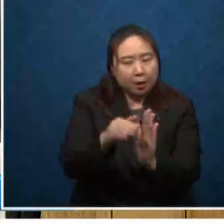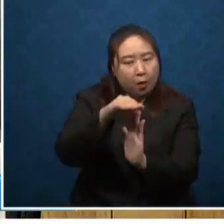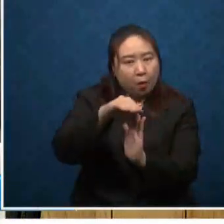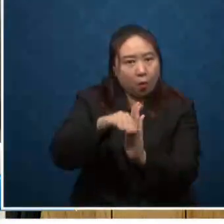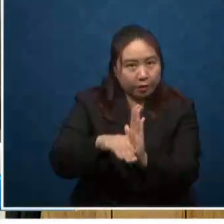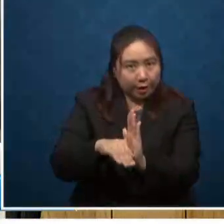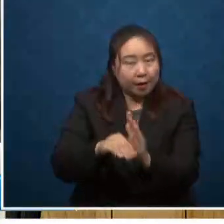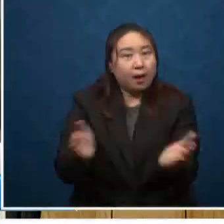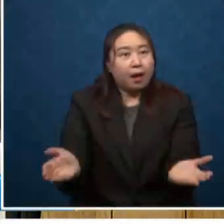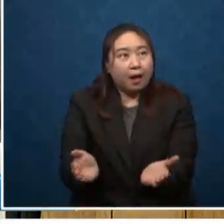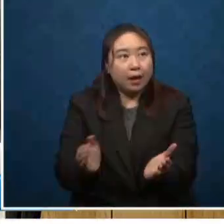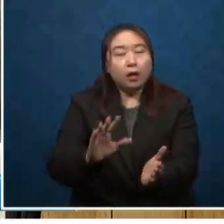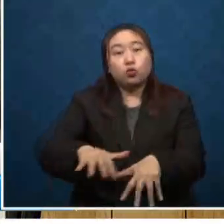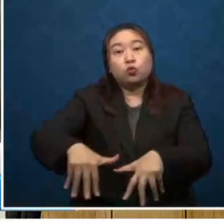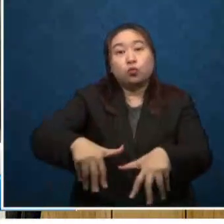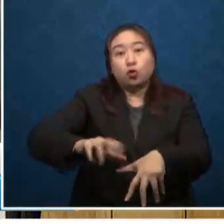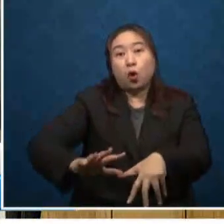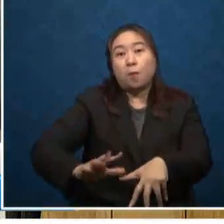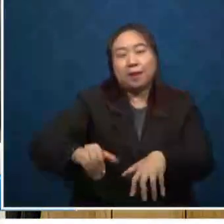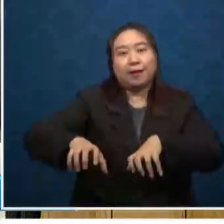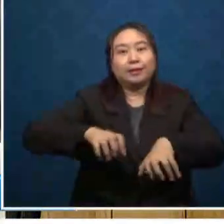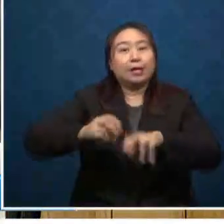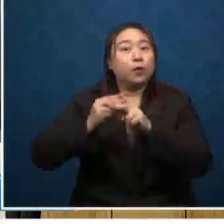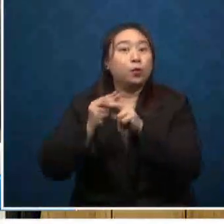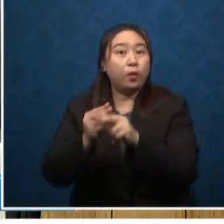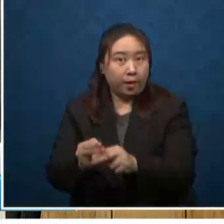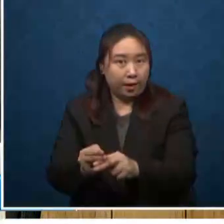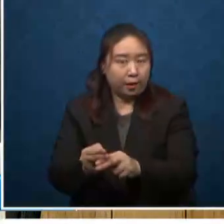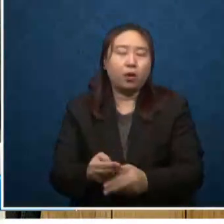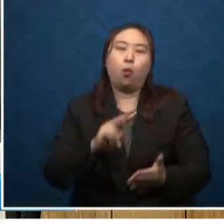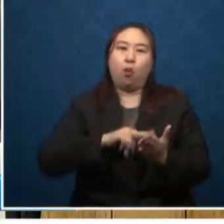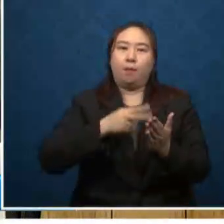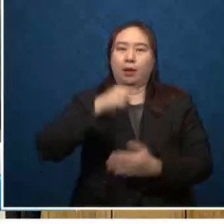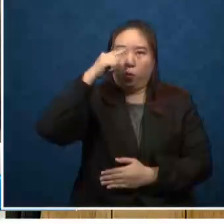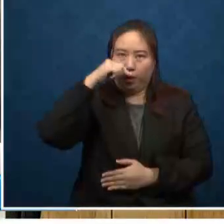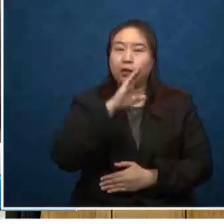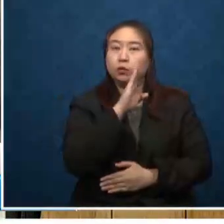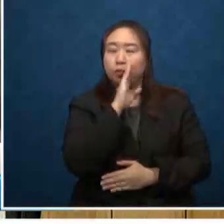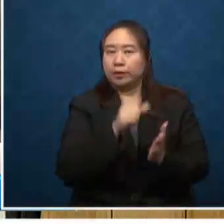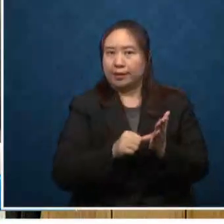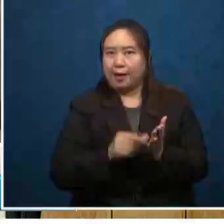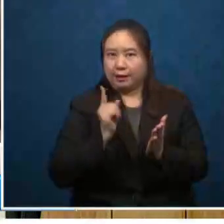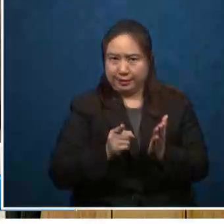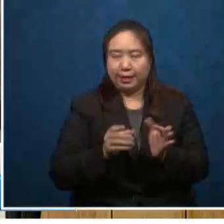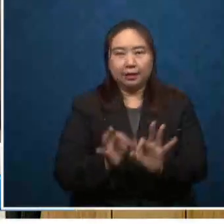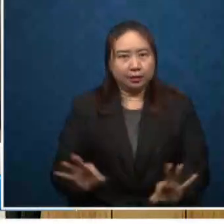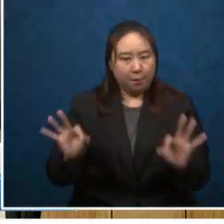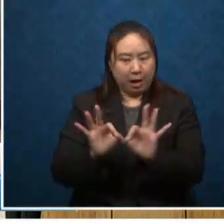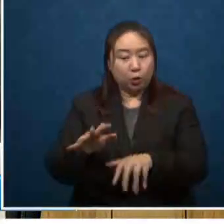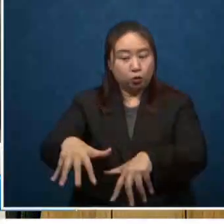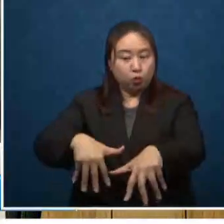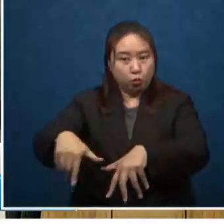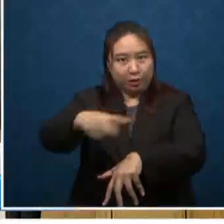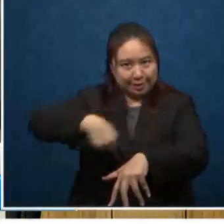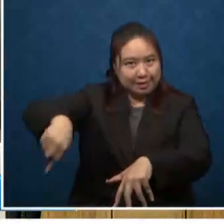ดชุมชนเมืองจัดการตนเองความหมายของประเทศไทยเราเนี่ยถ้าจะปฏิรูปจริงๆชุมชนต้องเข้มแข็งจ